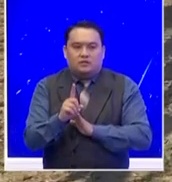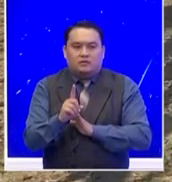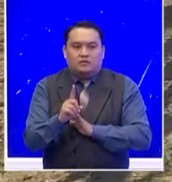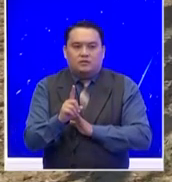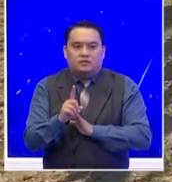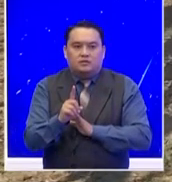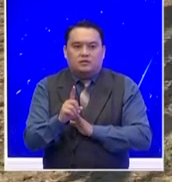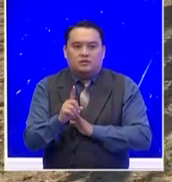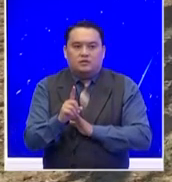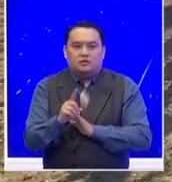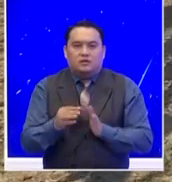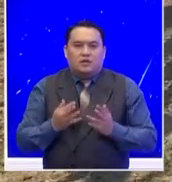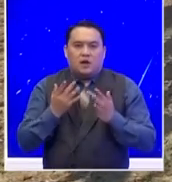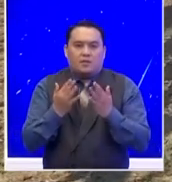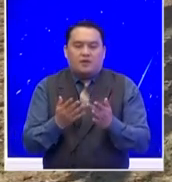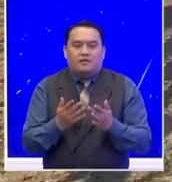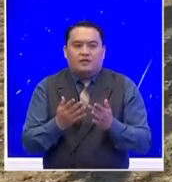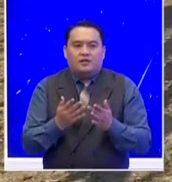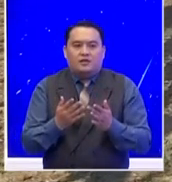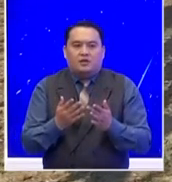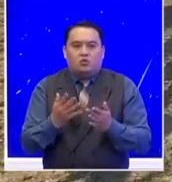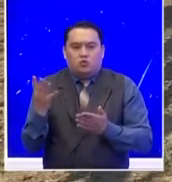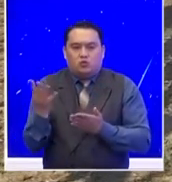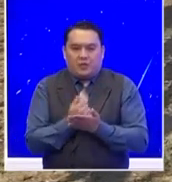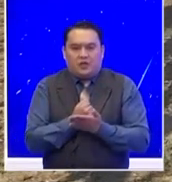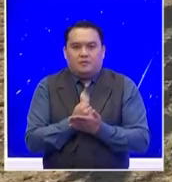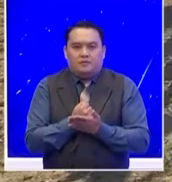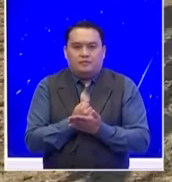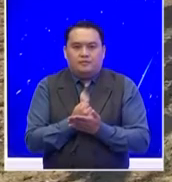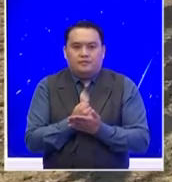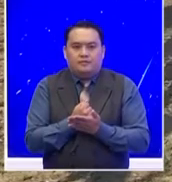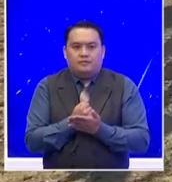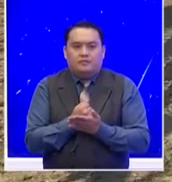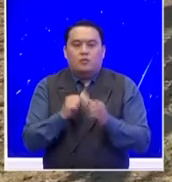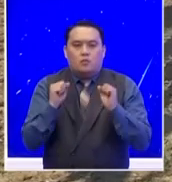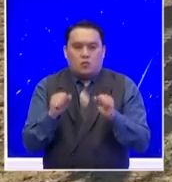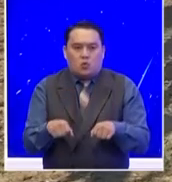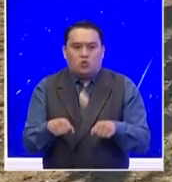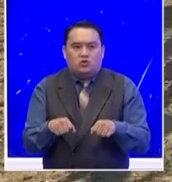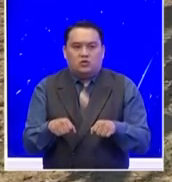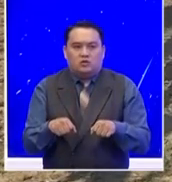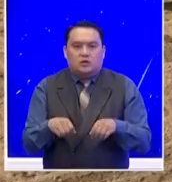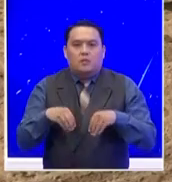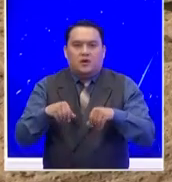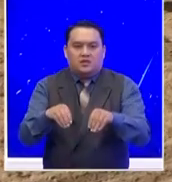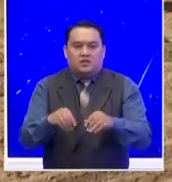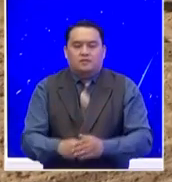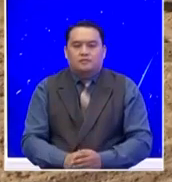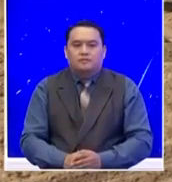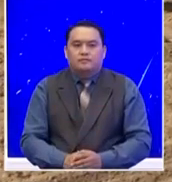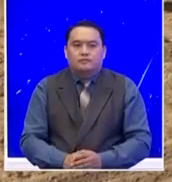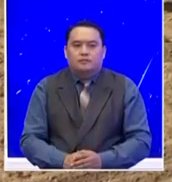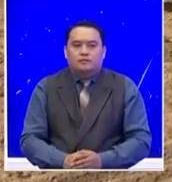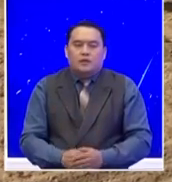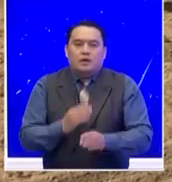по агротехническим требованиям везде успеваем. Вовремя, можно сказать, посеялись. В этом году в